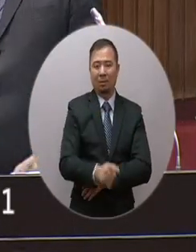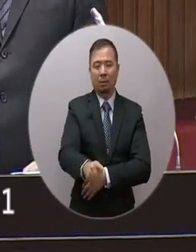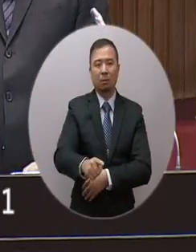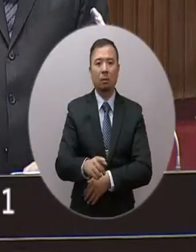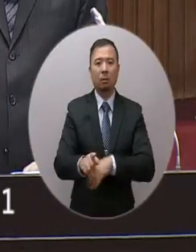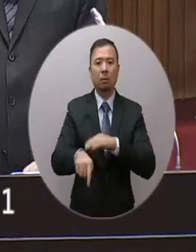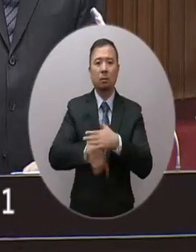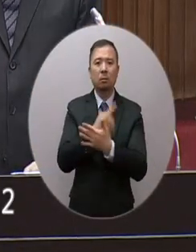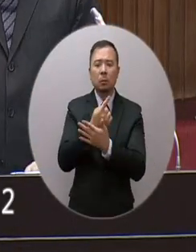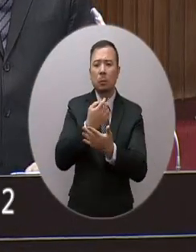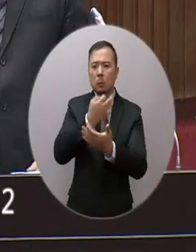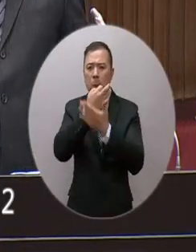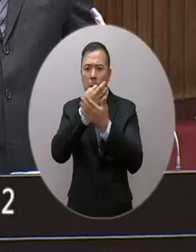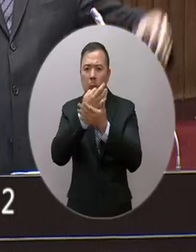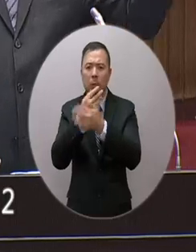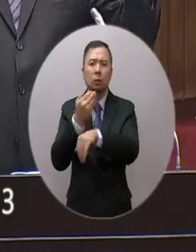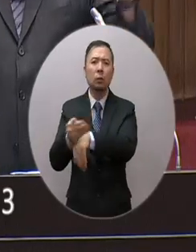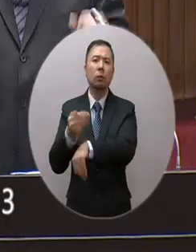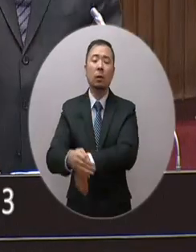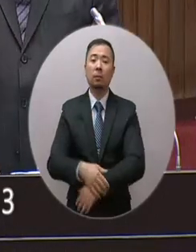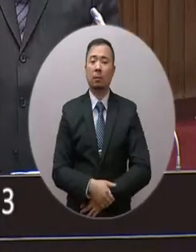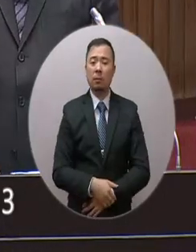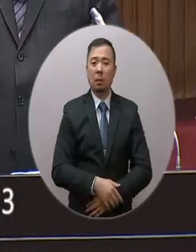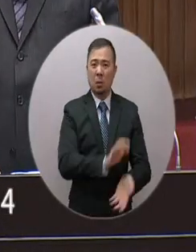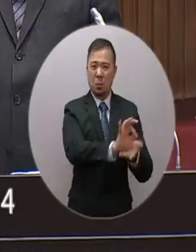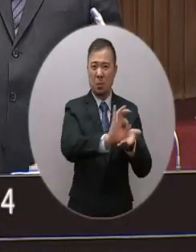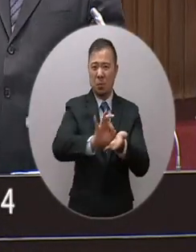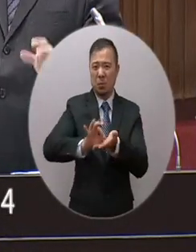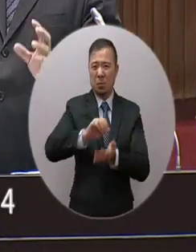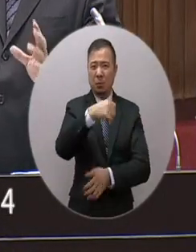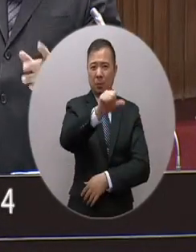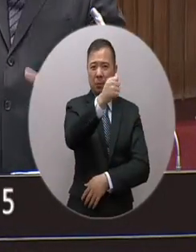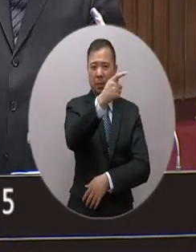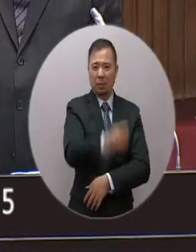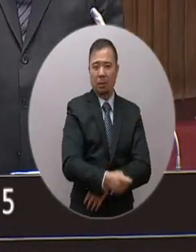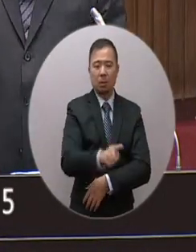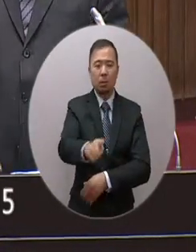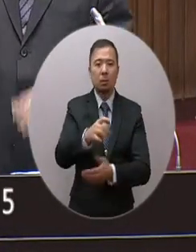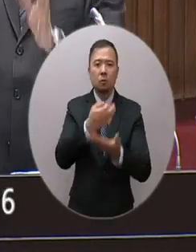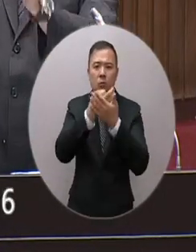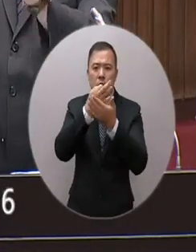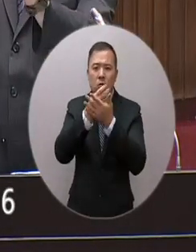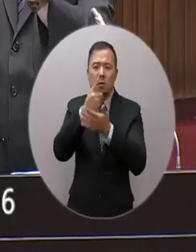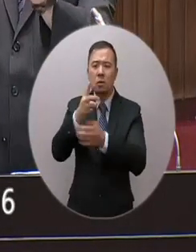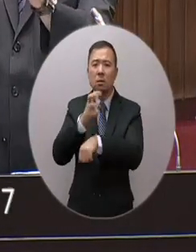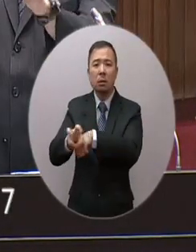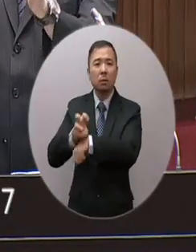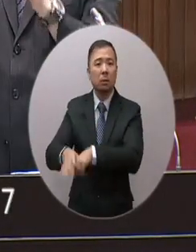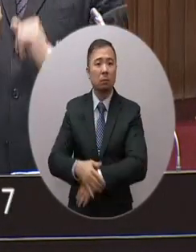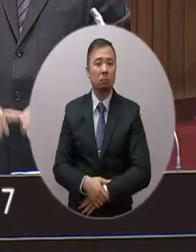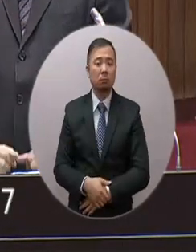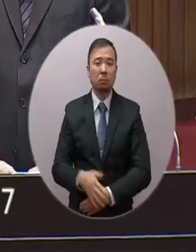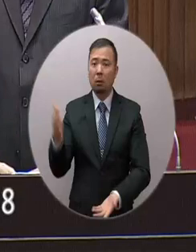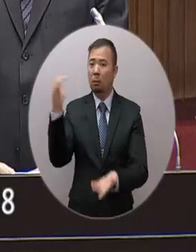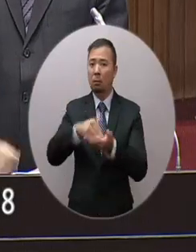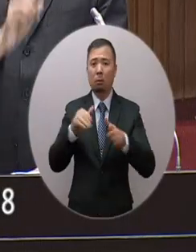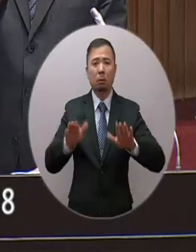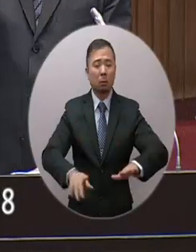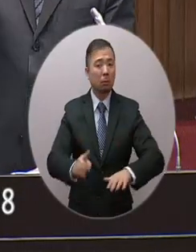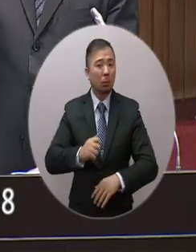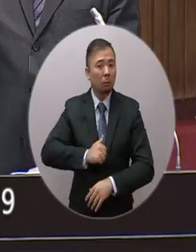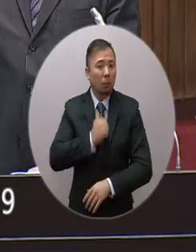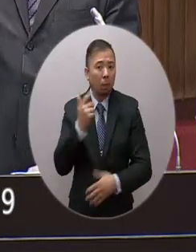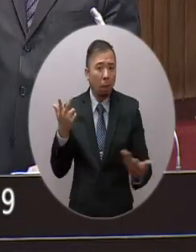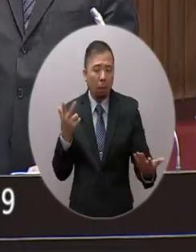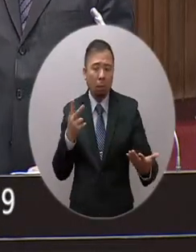9分钟，然后呢，花500亿省了30分钟，到现在都还没有一个定论。重